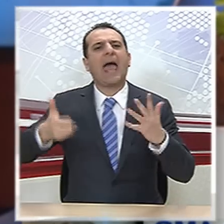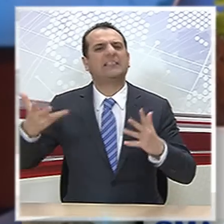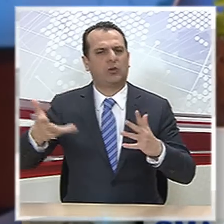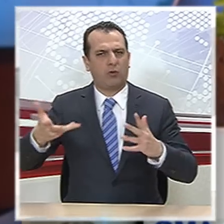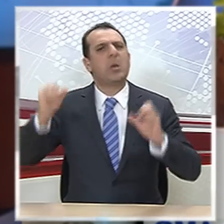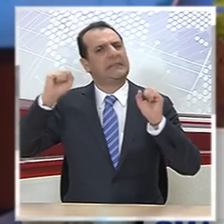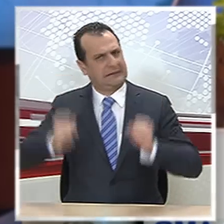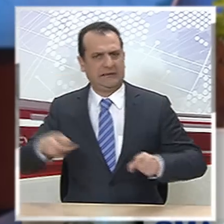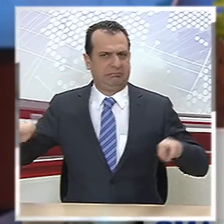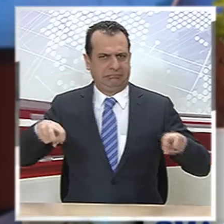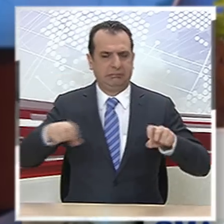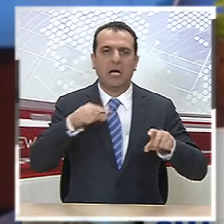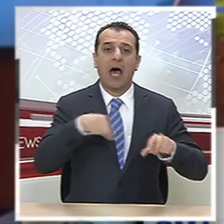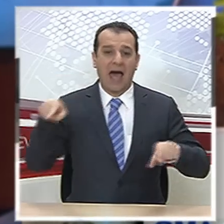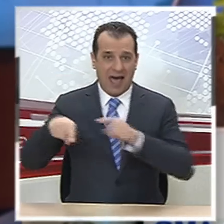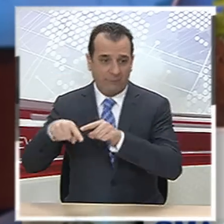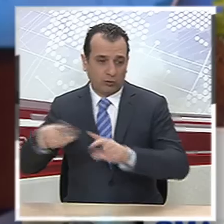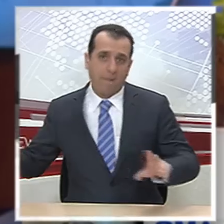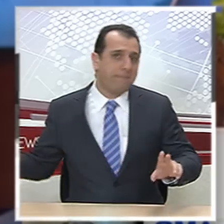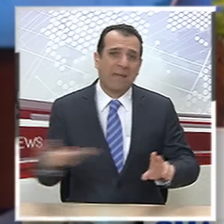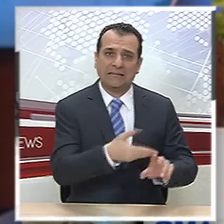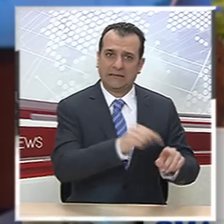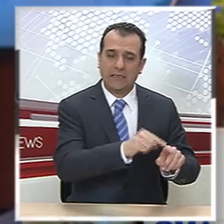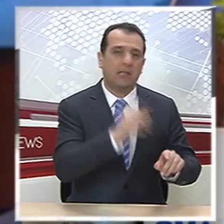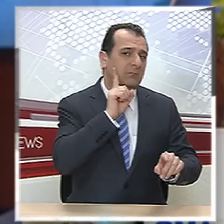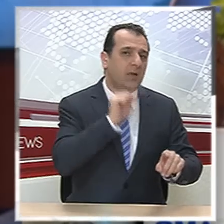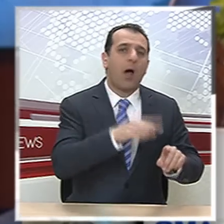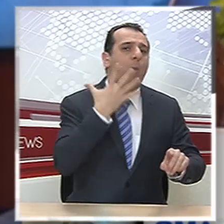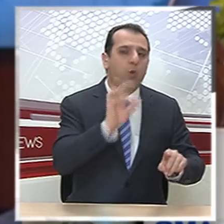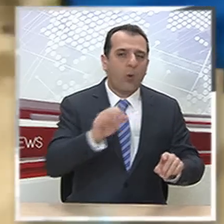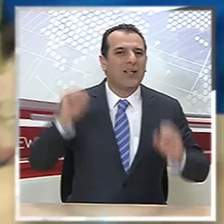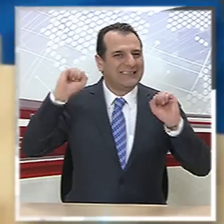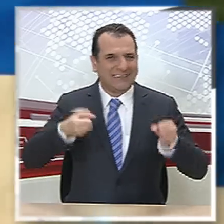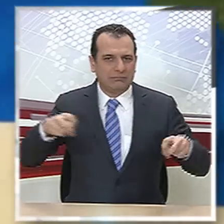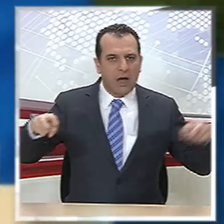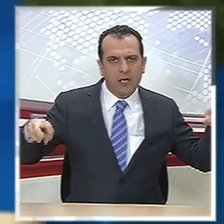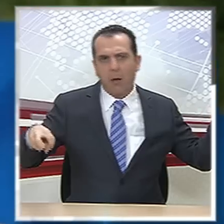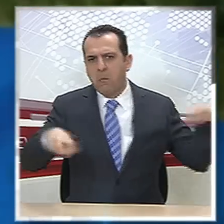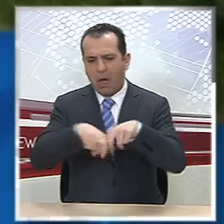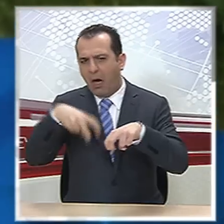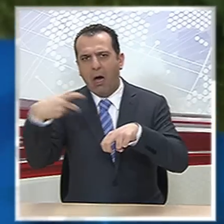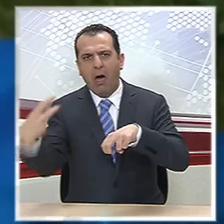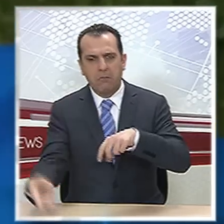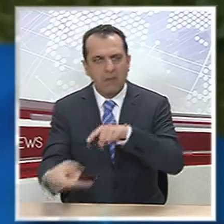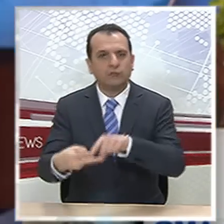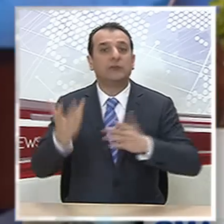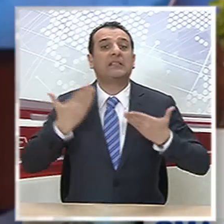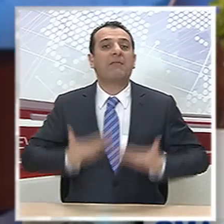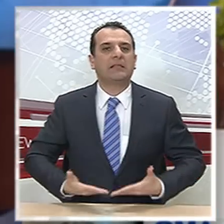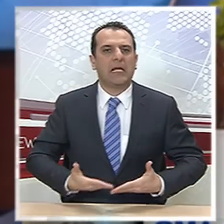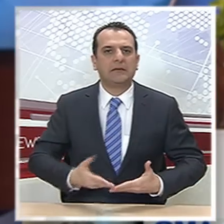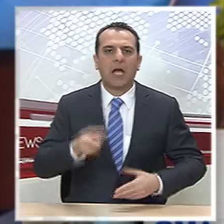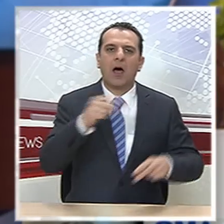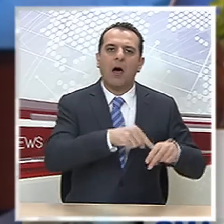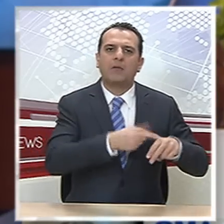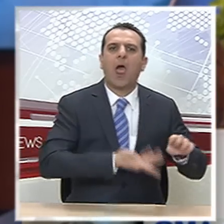στην οποία αναφέρει ότι η Gwyneth Paltrow τον άφησε βοήθητο και δεν κάλεσε καν για βοήθεια. Σύμφωνα με την αγωγή που κατέθεσε στο δικαστήριο της Γιούτα, ο